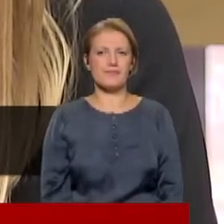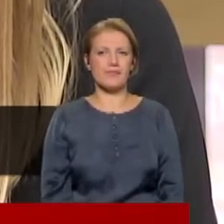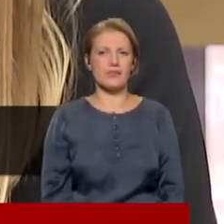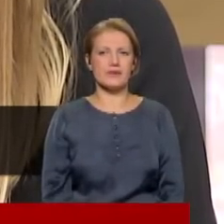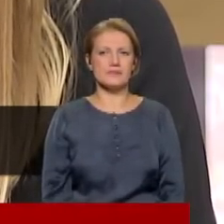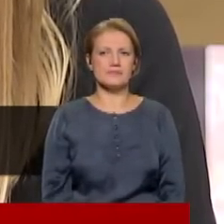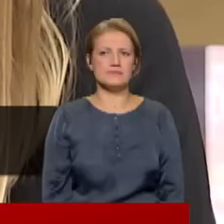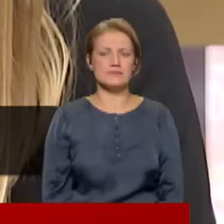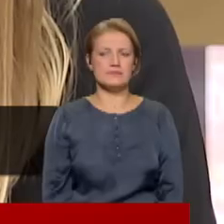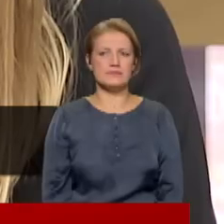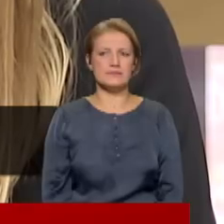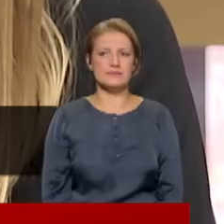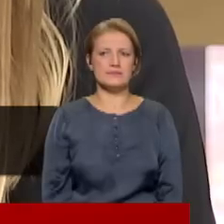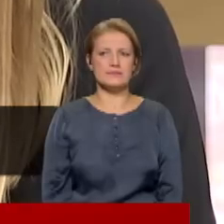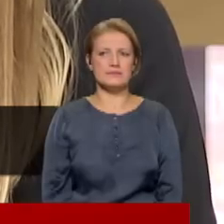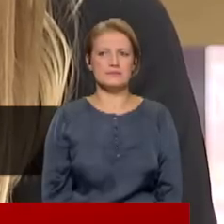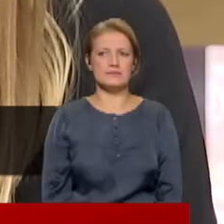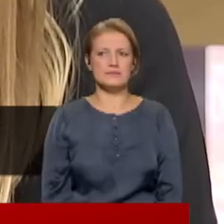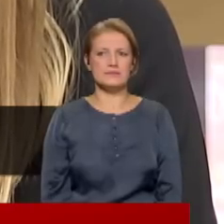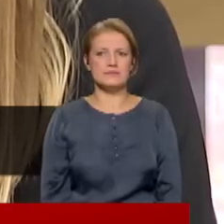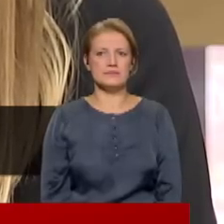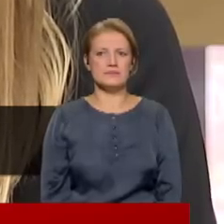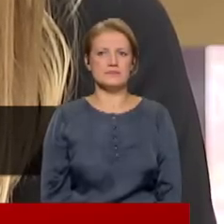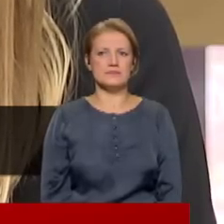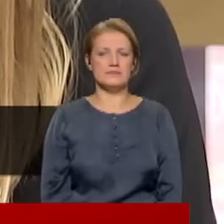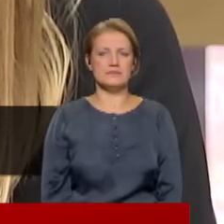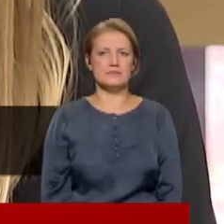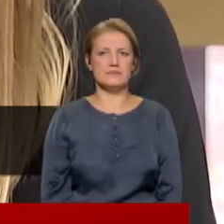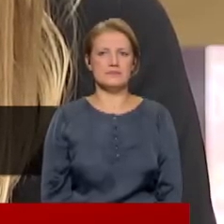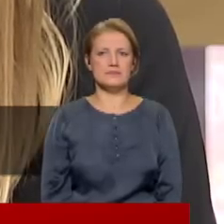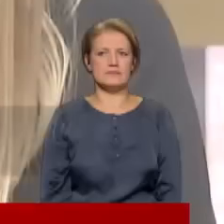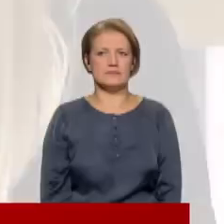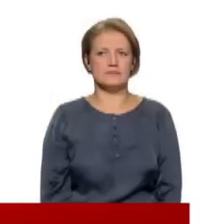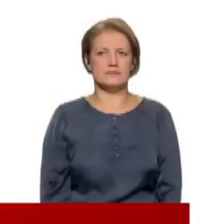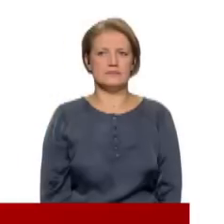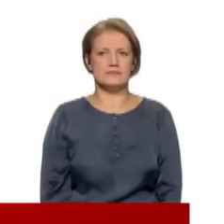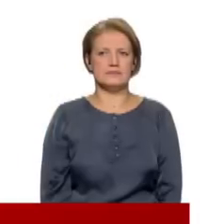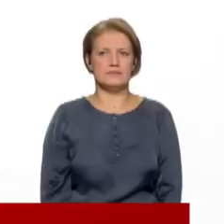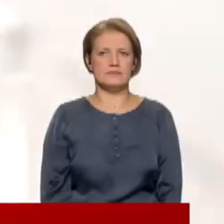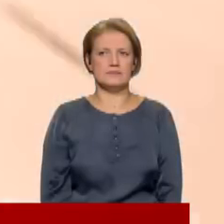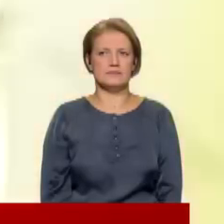diğer sanatçılar var ve ben varım. Benim üstümü kırmızı çizgiyle çizmişler.